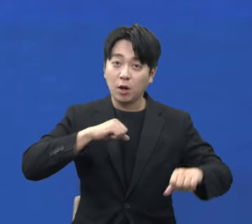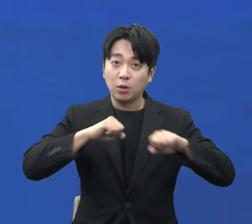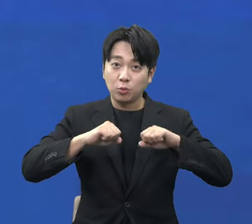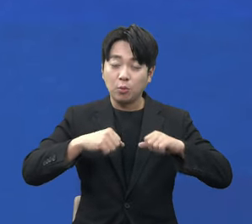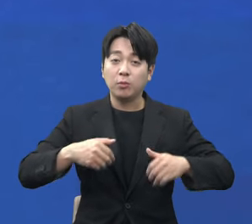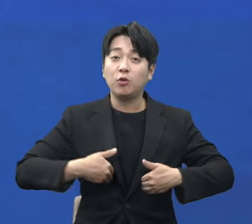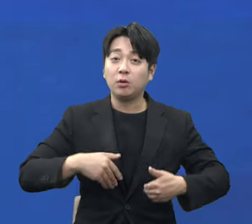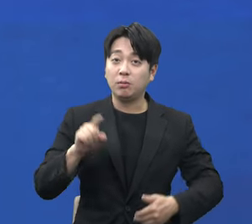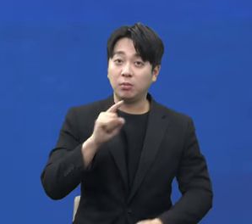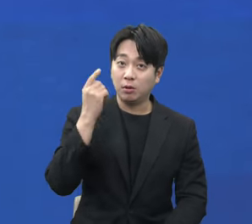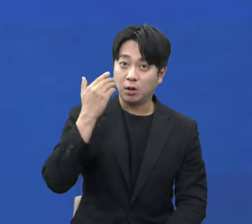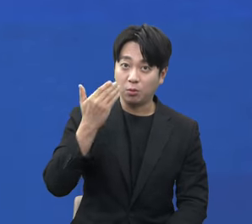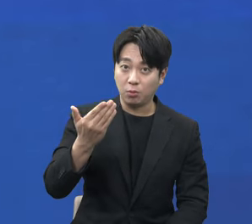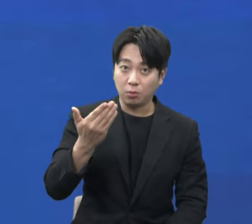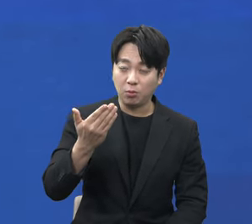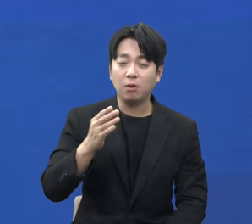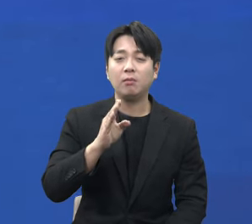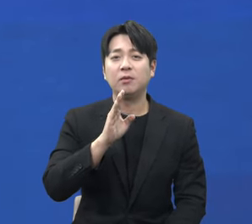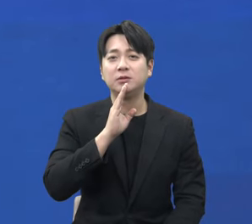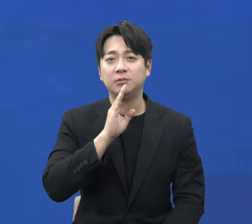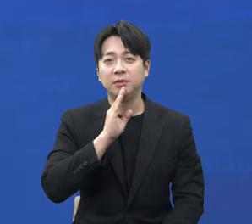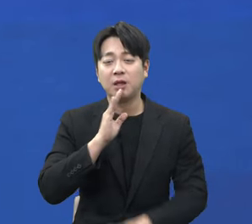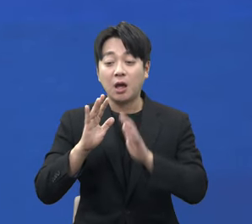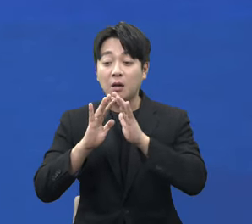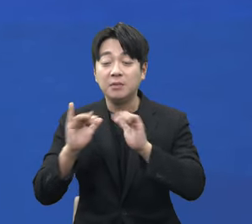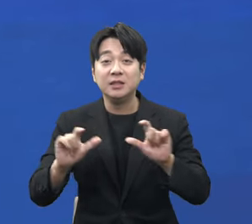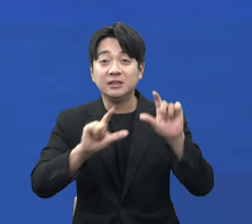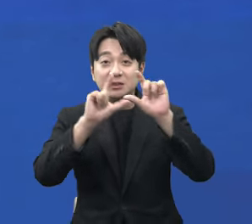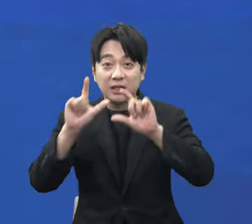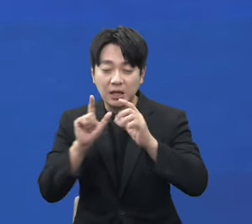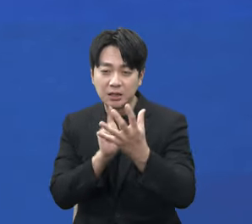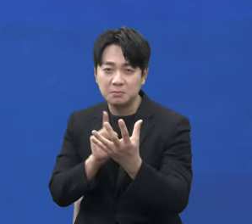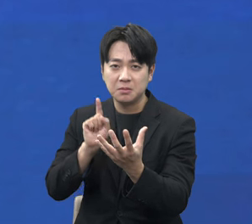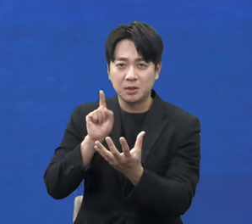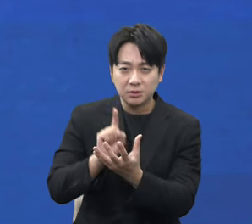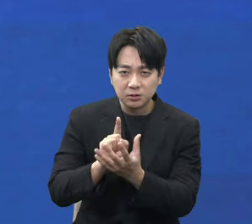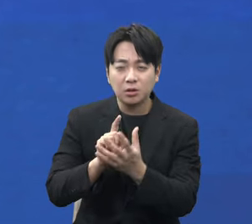맞습니다. 민생의 현장입니다.